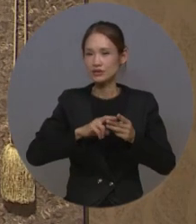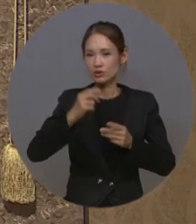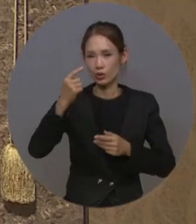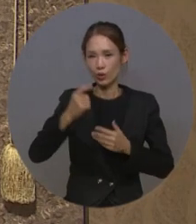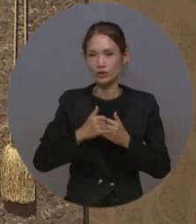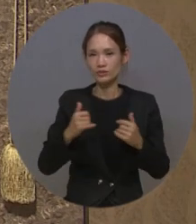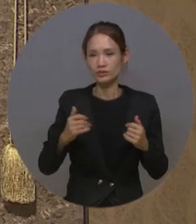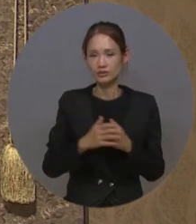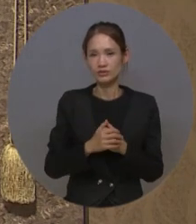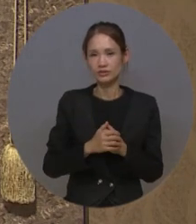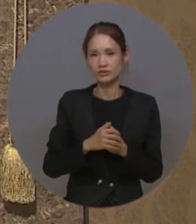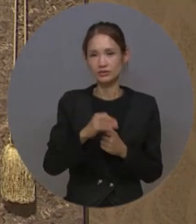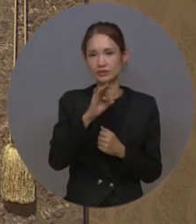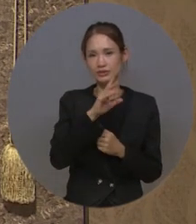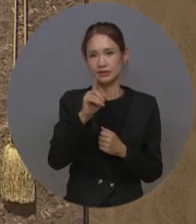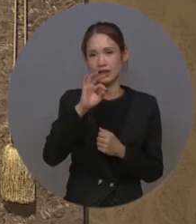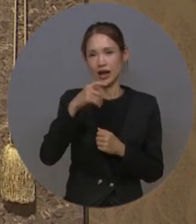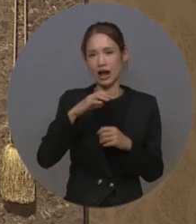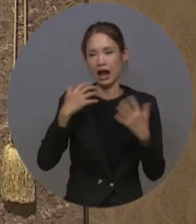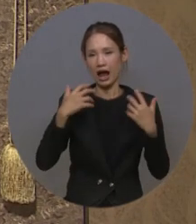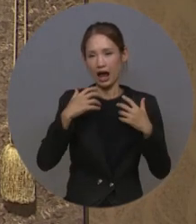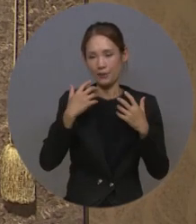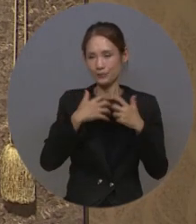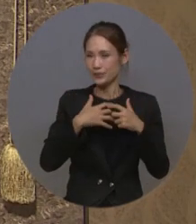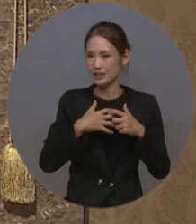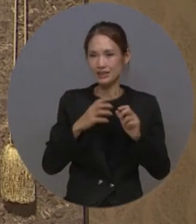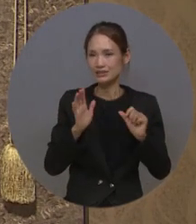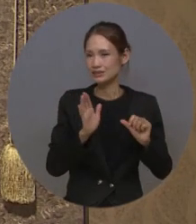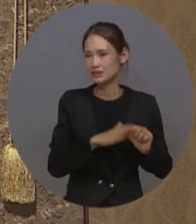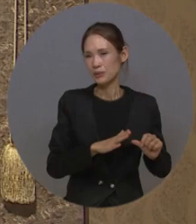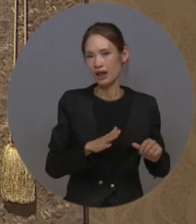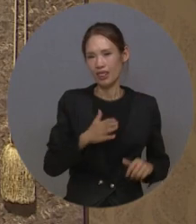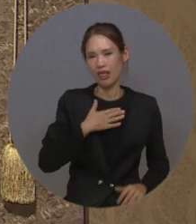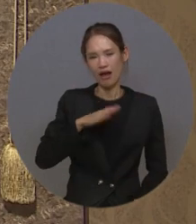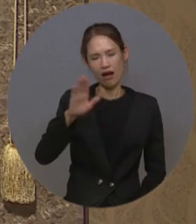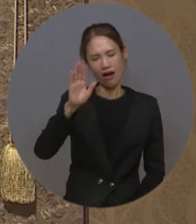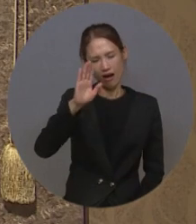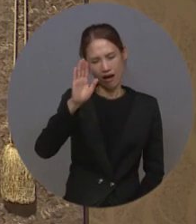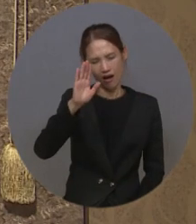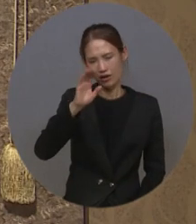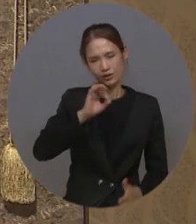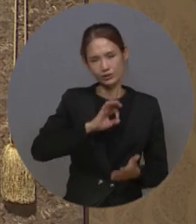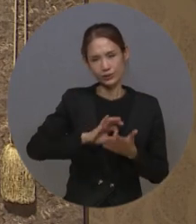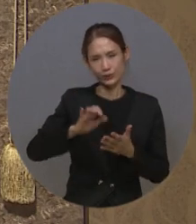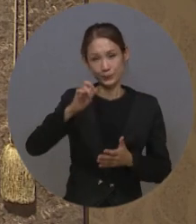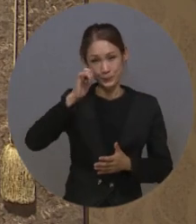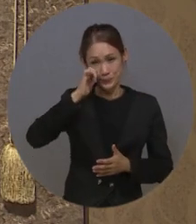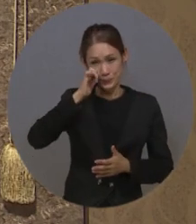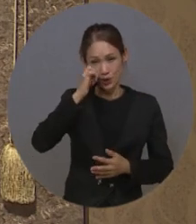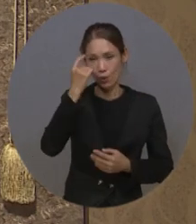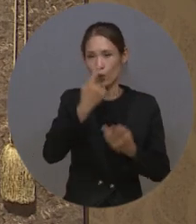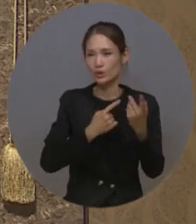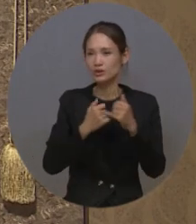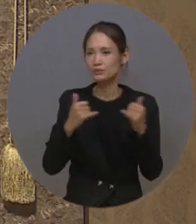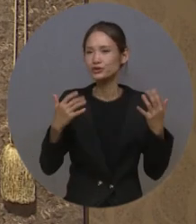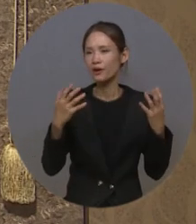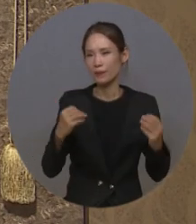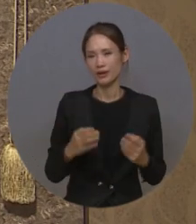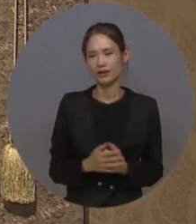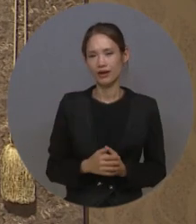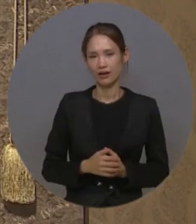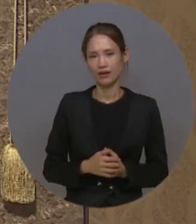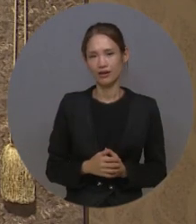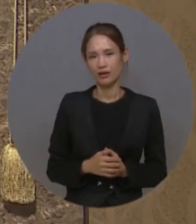오시는 분들이 예예. 양압기 실패하고 양압기 나는 도저히 양압기 못 쓰겠다 하고 오신 분들 되게 많으세요. 네,